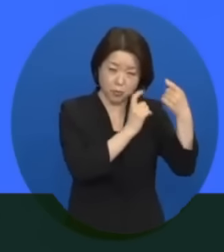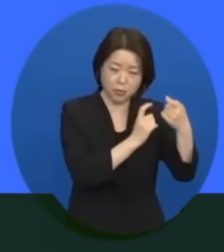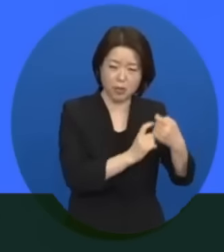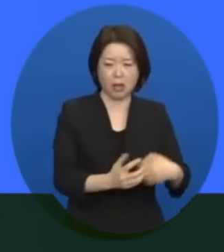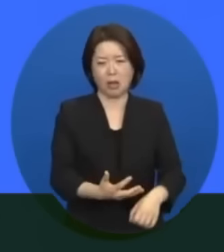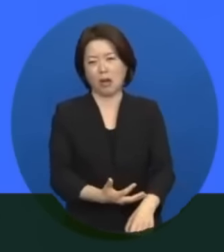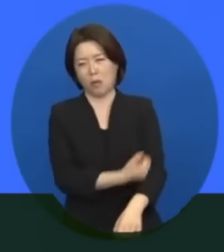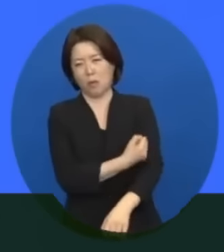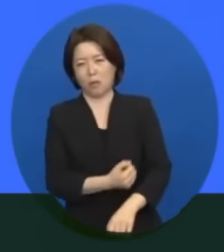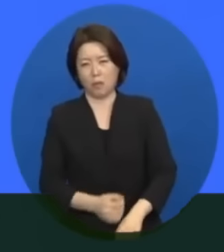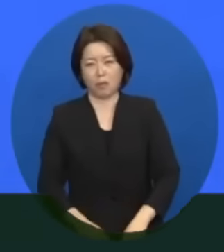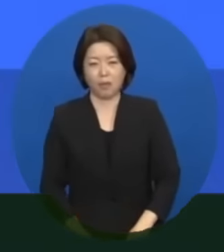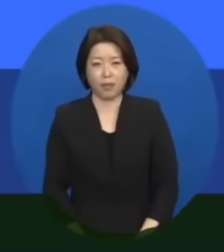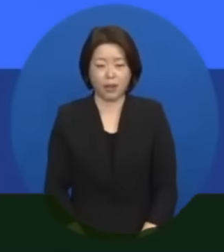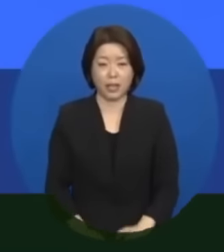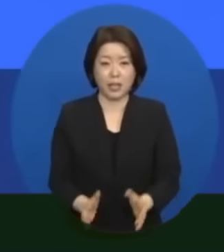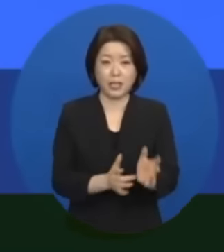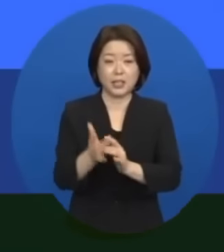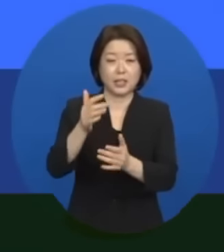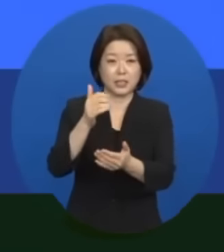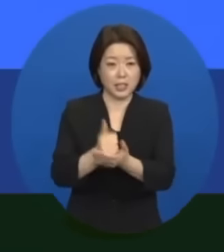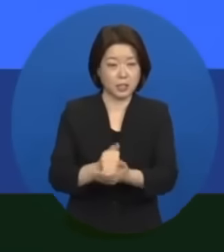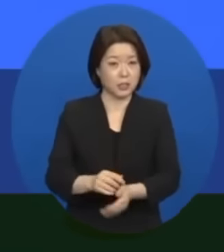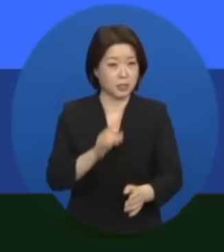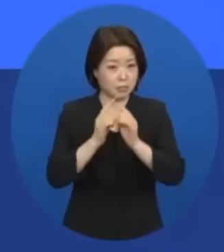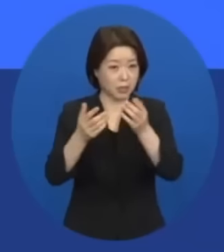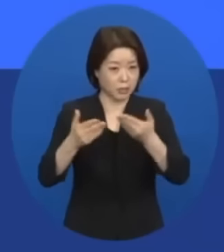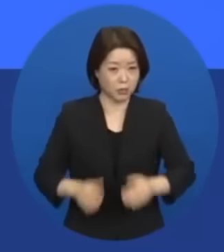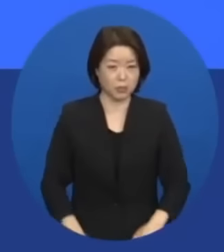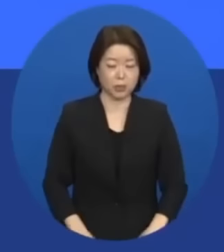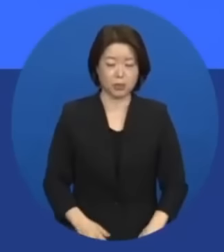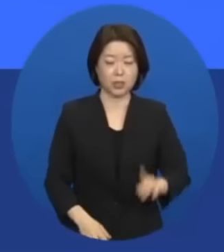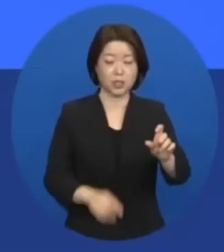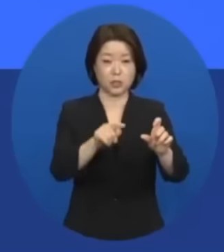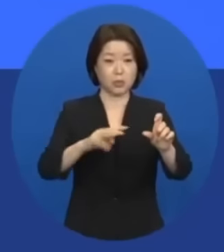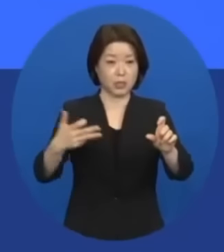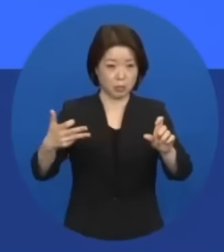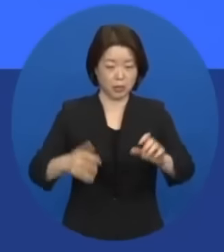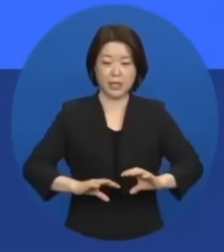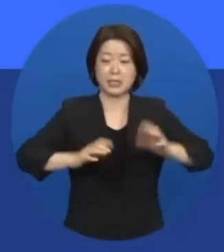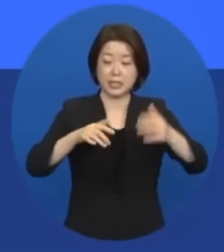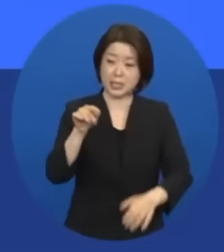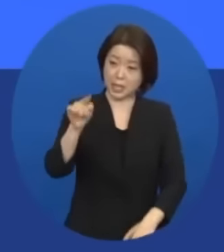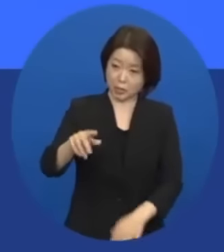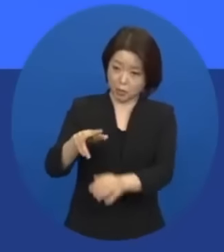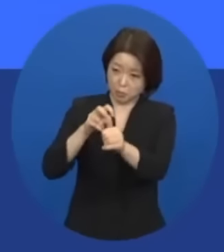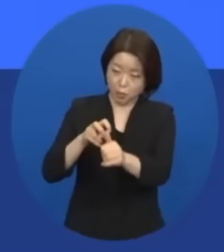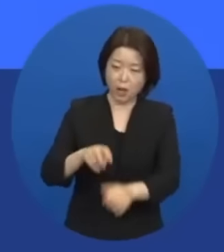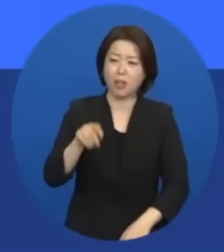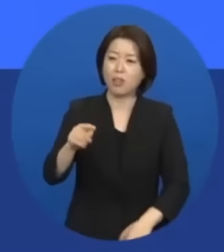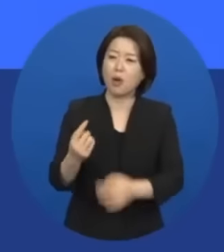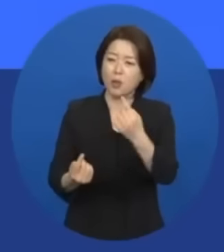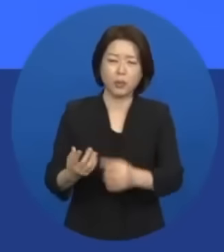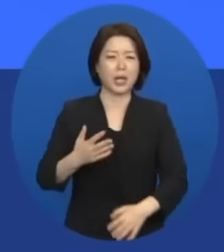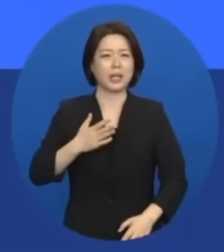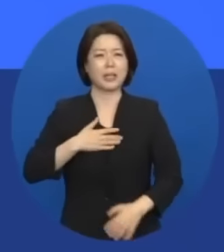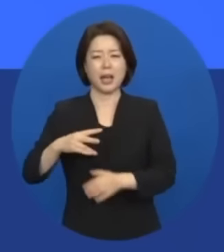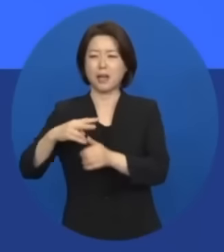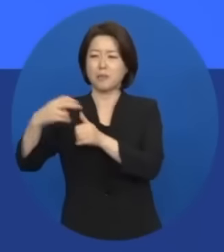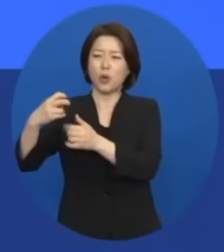예수님께서 말씀하시기를 요한복음 15장 18절에 세상이 너를 미워하면 너희보다 먼저 나를 미워한